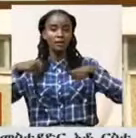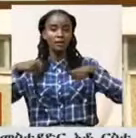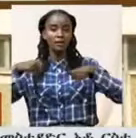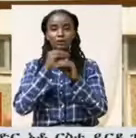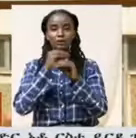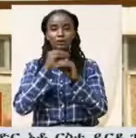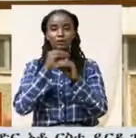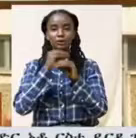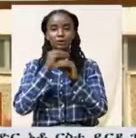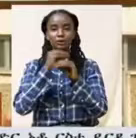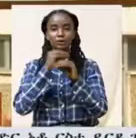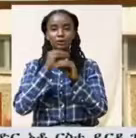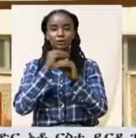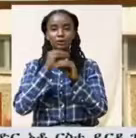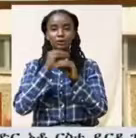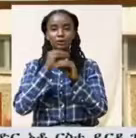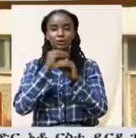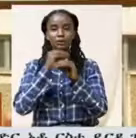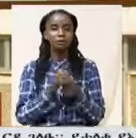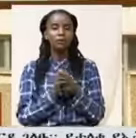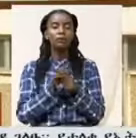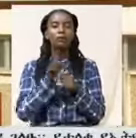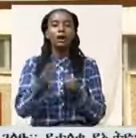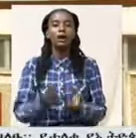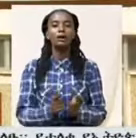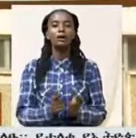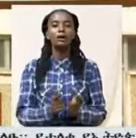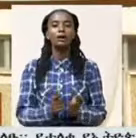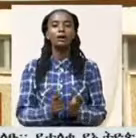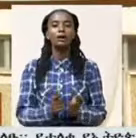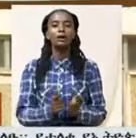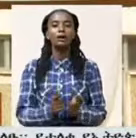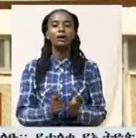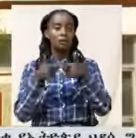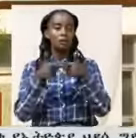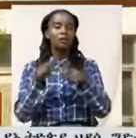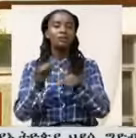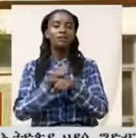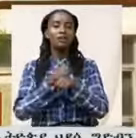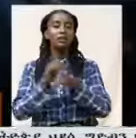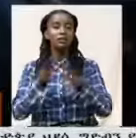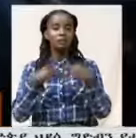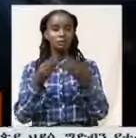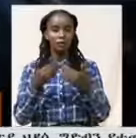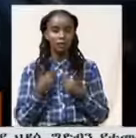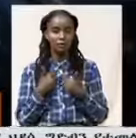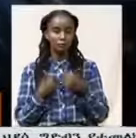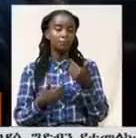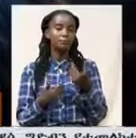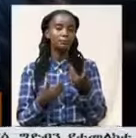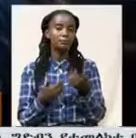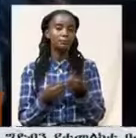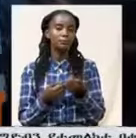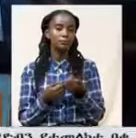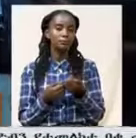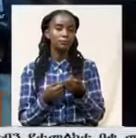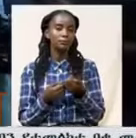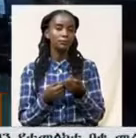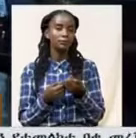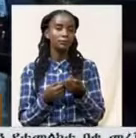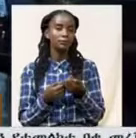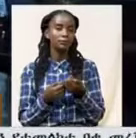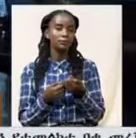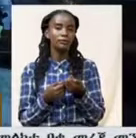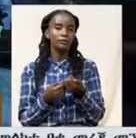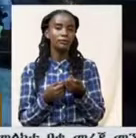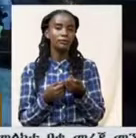መግለጫ ለምንድነው የማይሰጠው? ያ ቢኖር ነው ሚዲያው ወይ ሁለተኛ ትሬኒንግ መስጠት አለባቸው። በይሄ